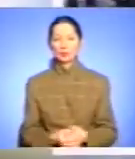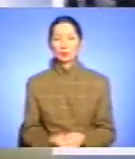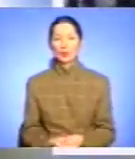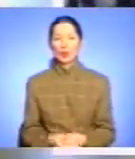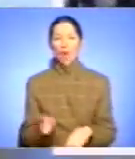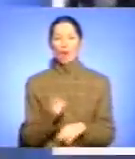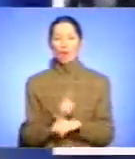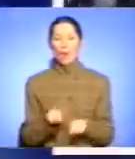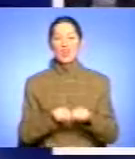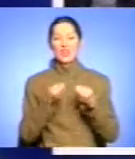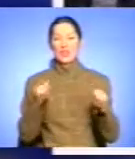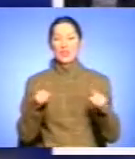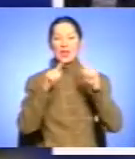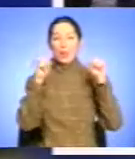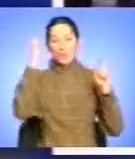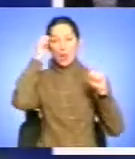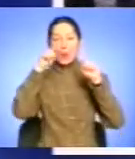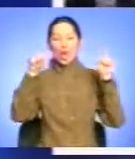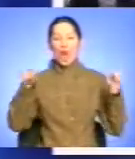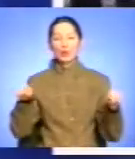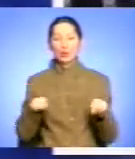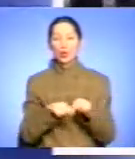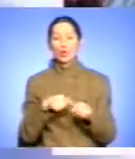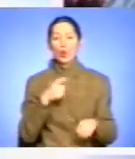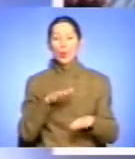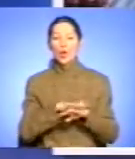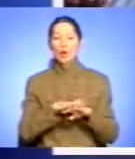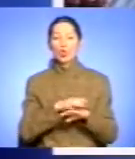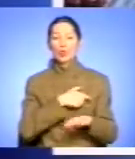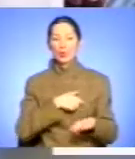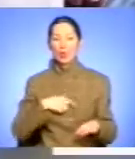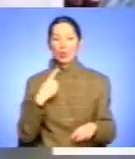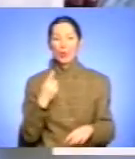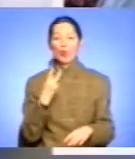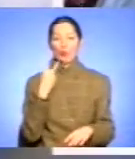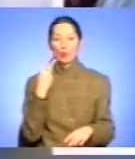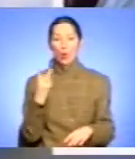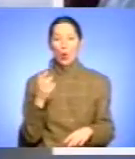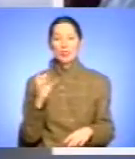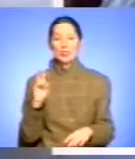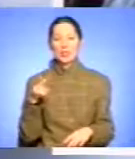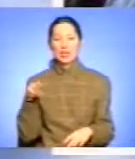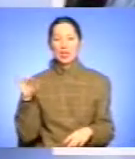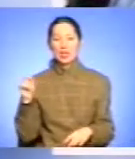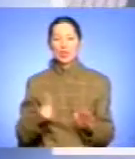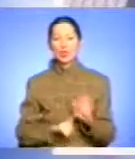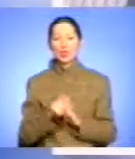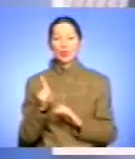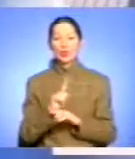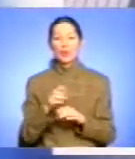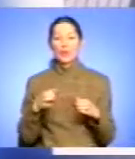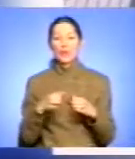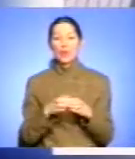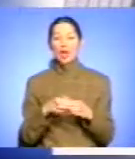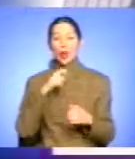У Тернополі відкрили меморіальну дошку народному депутату України першого і другого скликань, засновнику тернопільської філії Української